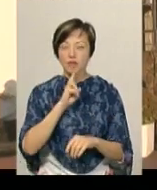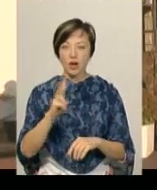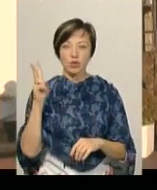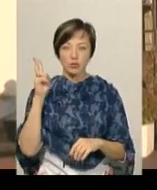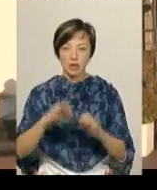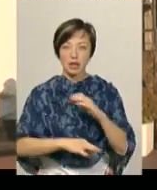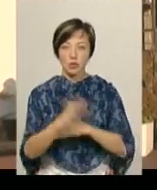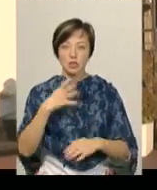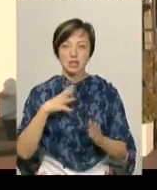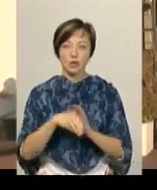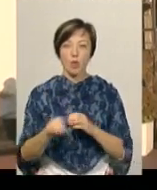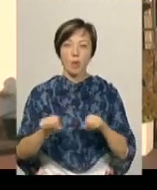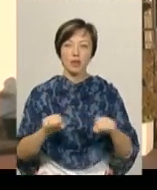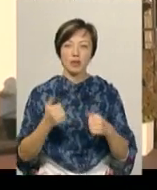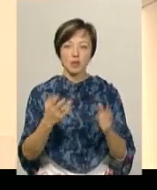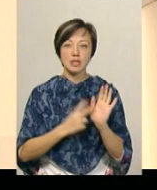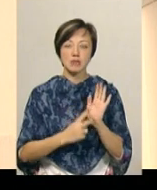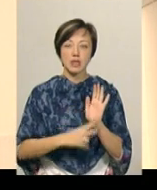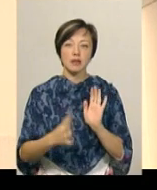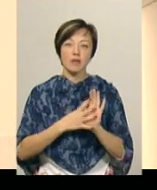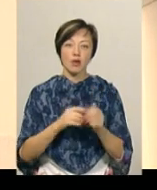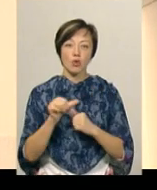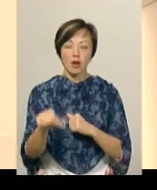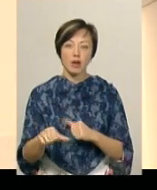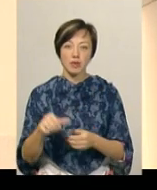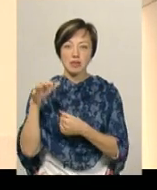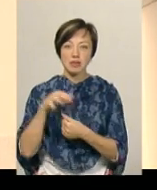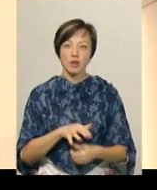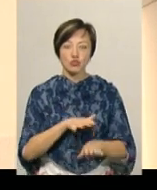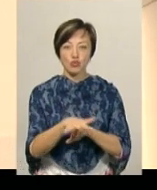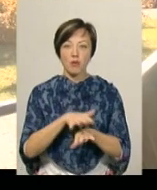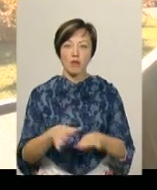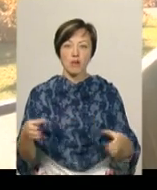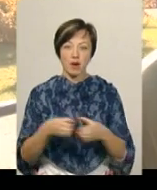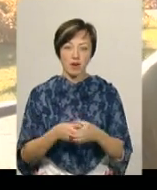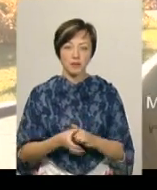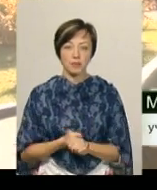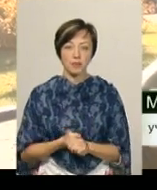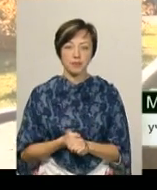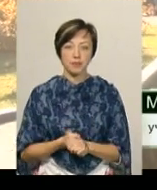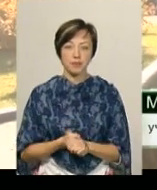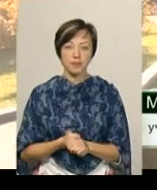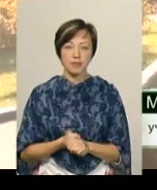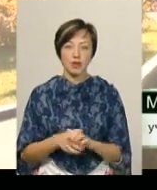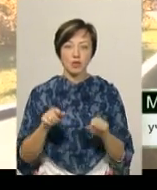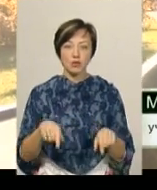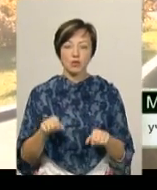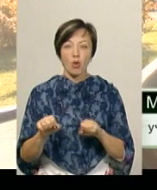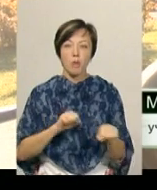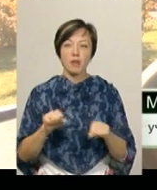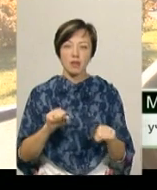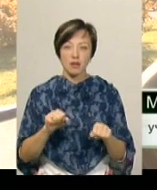тому на сході загинув командир його 79-ї окремої десантно-штурмової бригади. Тут командир мій, фото